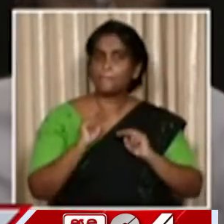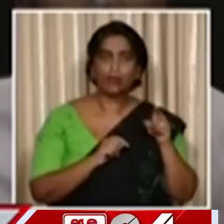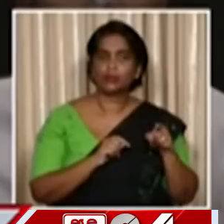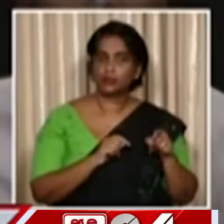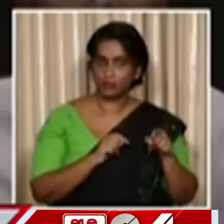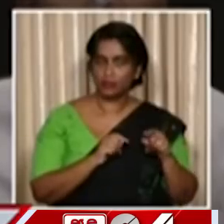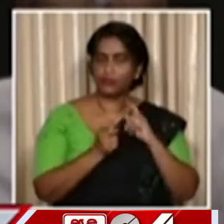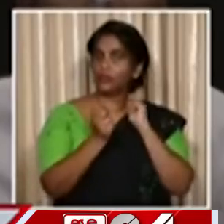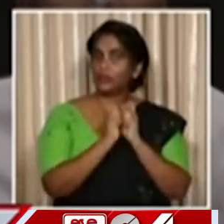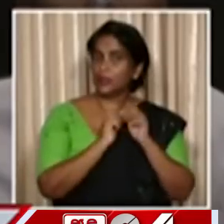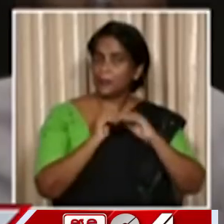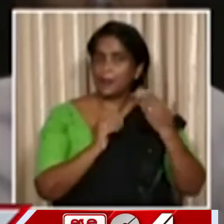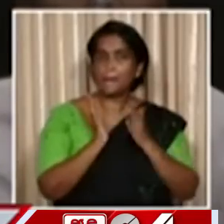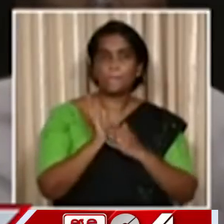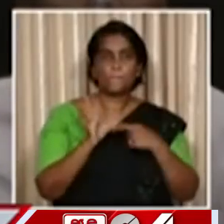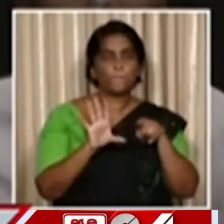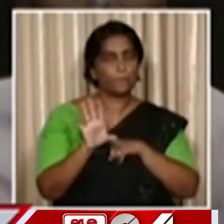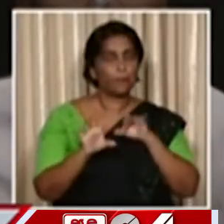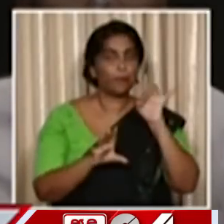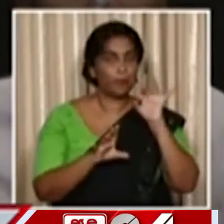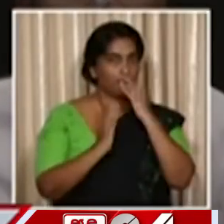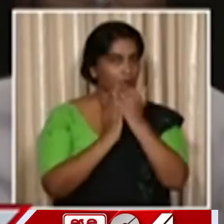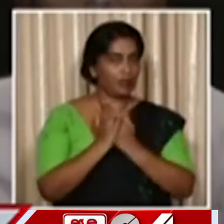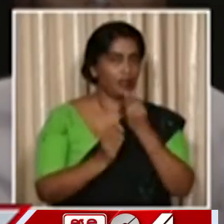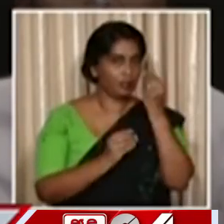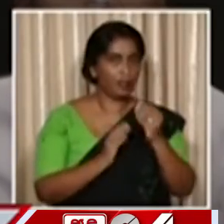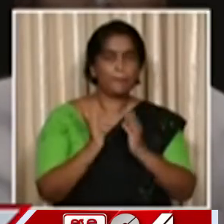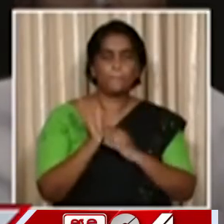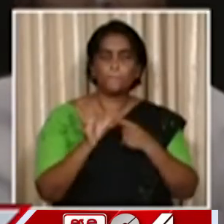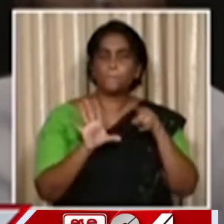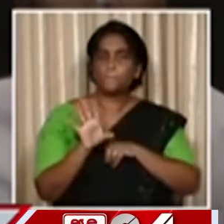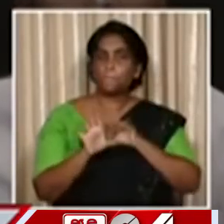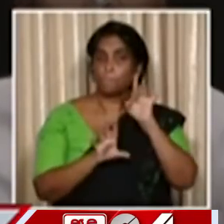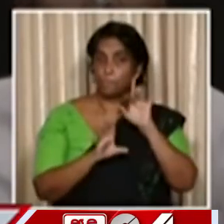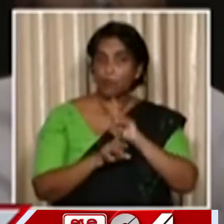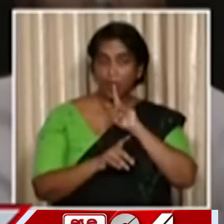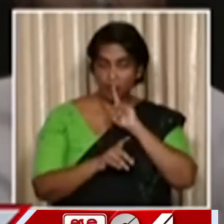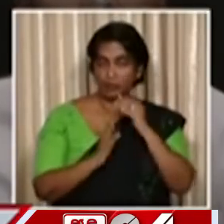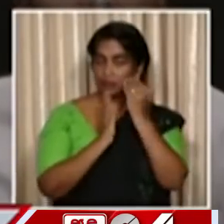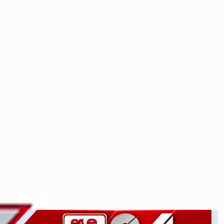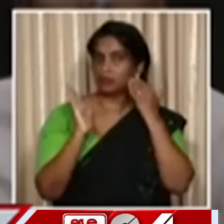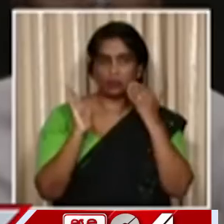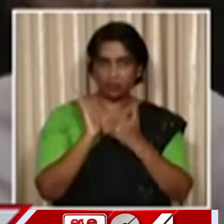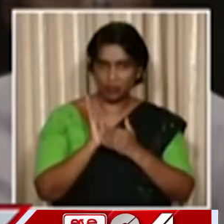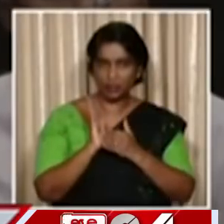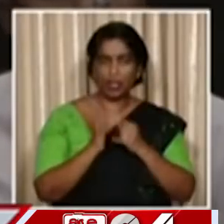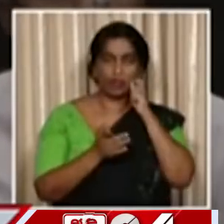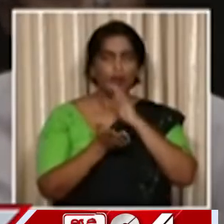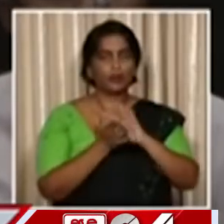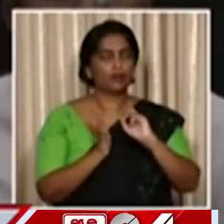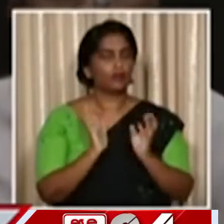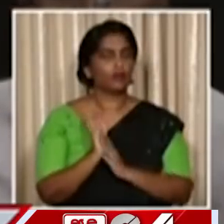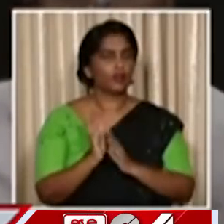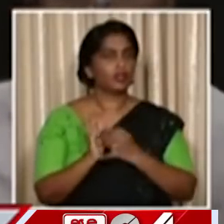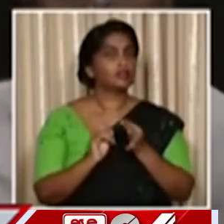මාසයේ සංශෝධනයෙන් පස්සේ අපි මැයි 15 දුන්නා යෝජනාවලියක්. මැයි 15 වෙනිදා දීපු යෝජනාවලිය පිළිබඳව මහජන උපකිතා